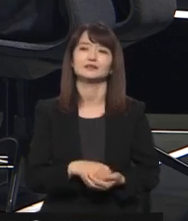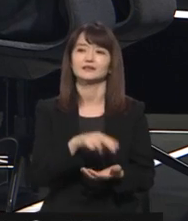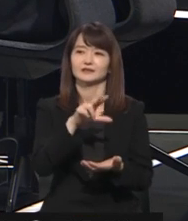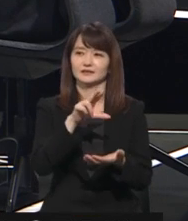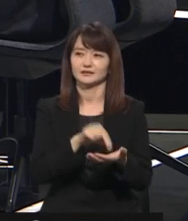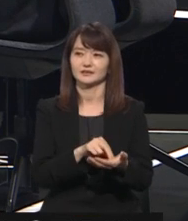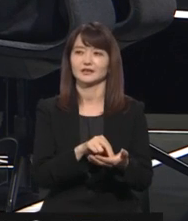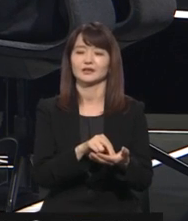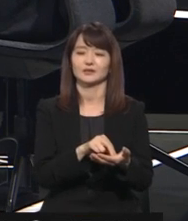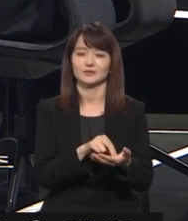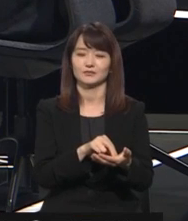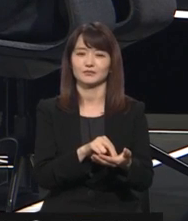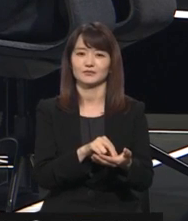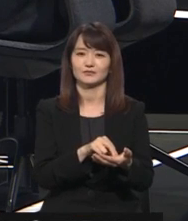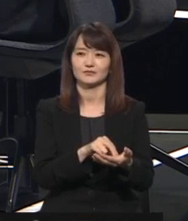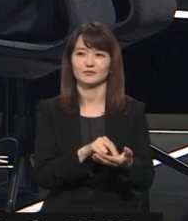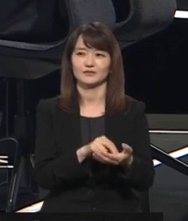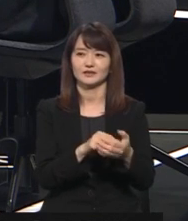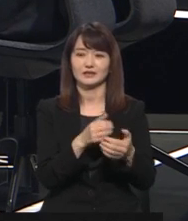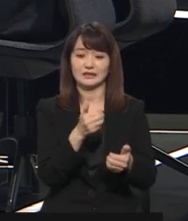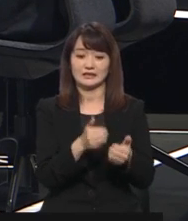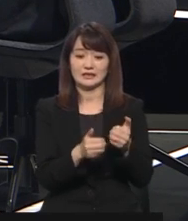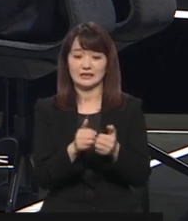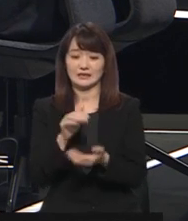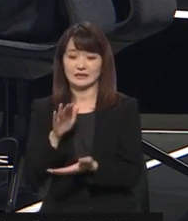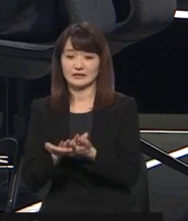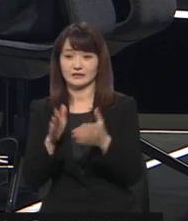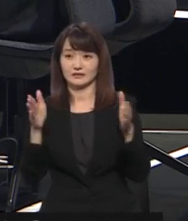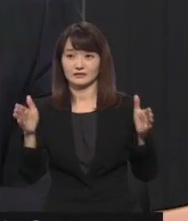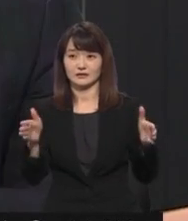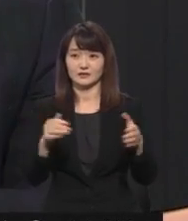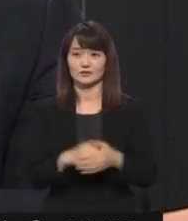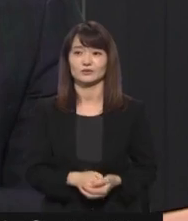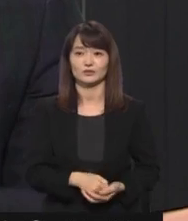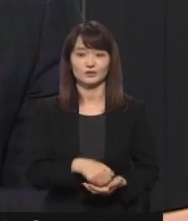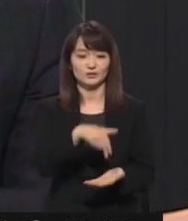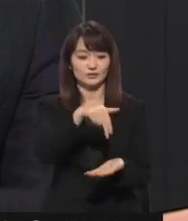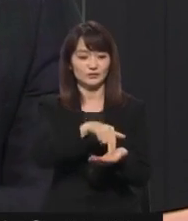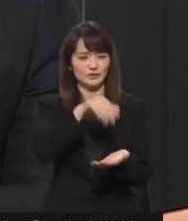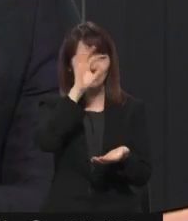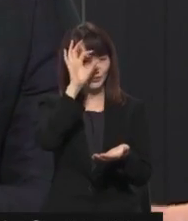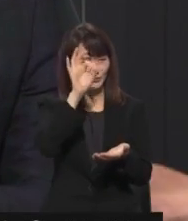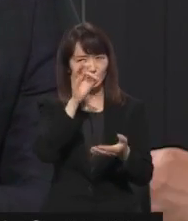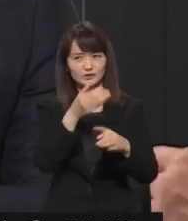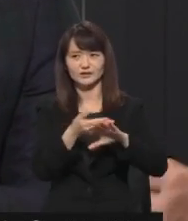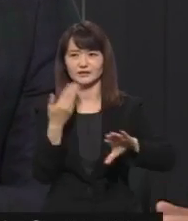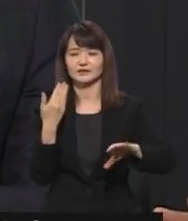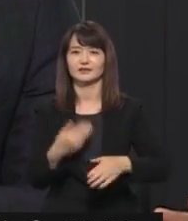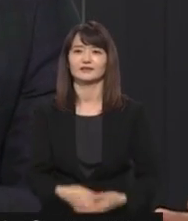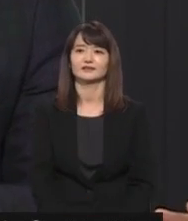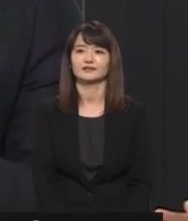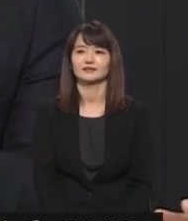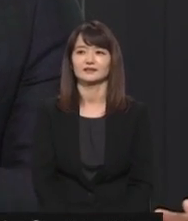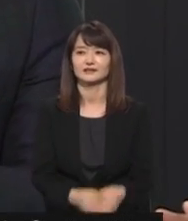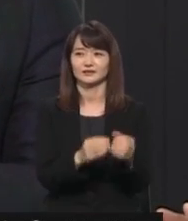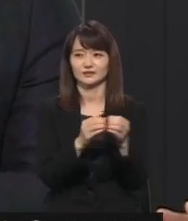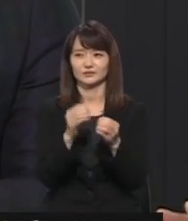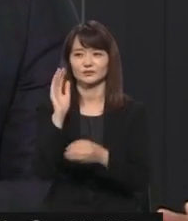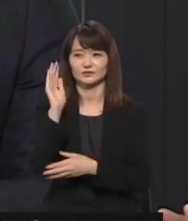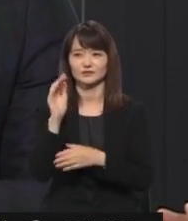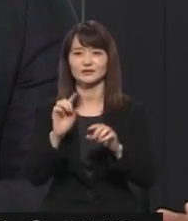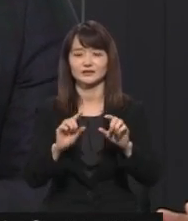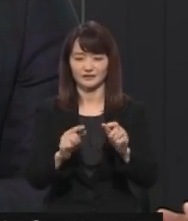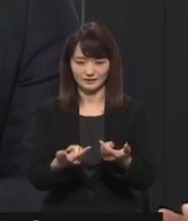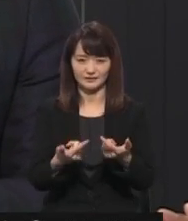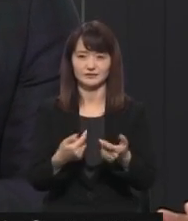문제 라고 제 말씀하시길 거 아니까 어미의 여기서 a 있다는 것이다 저는 은 관련해서는 여기서 이제 사실 증명을 소리라고 나야 됩니다 소래 않았고